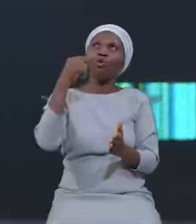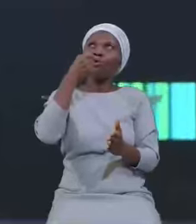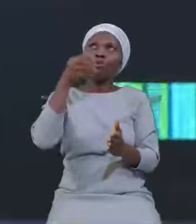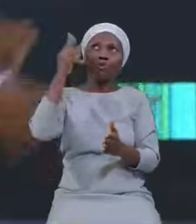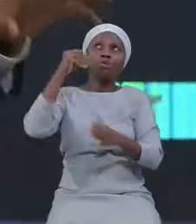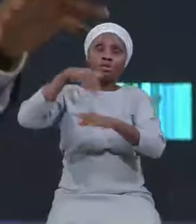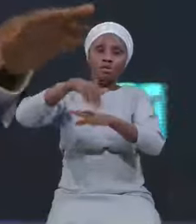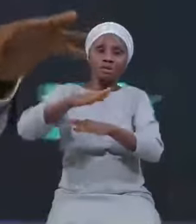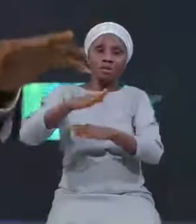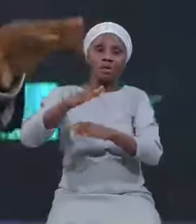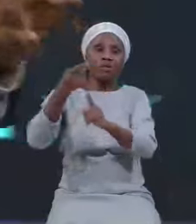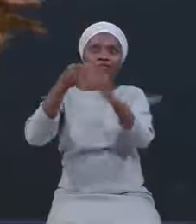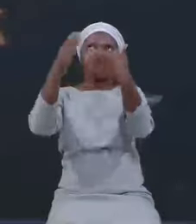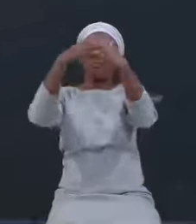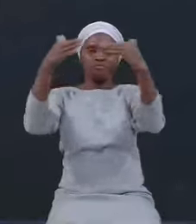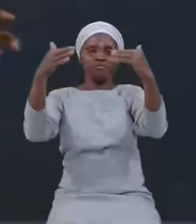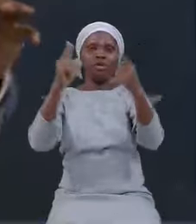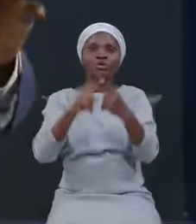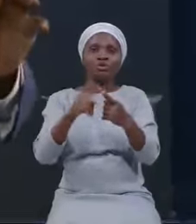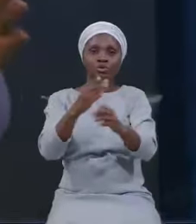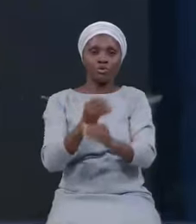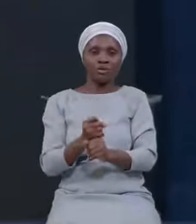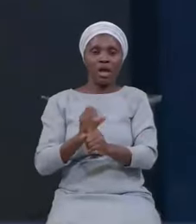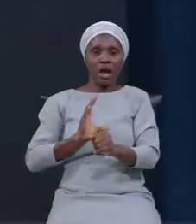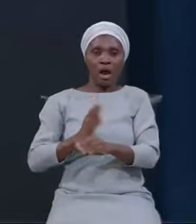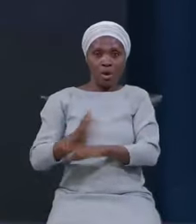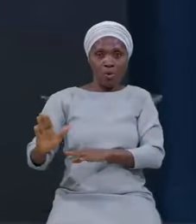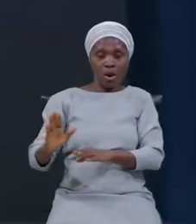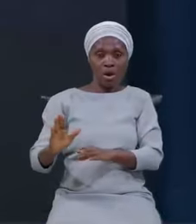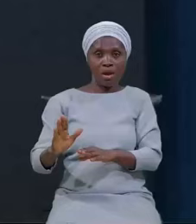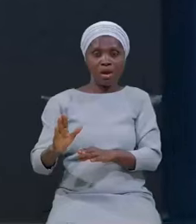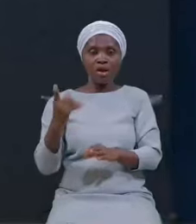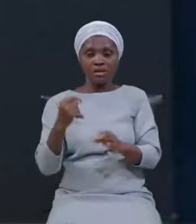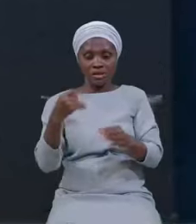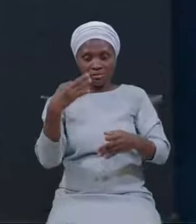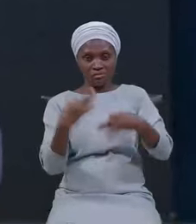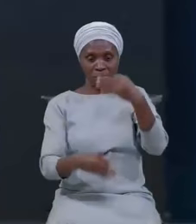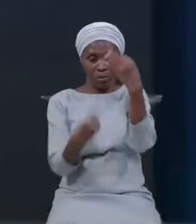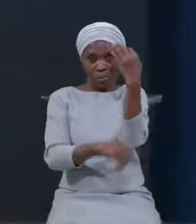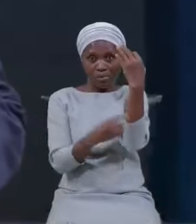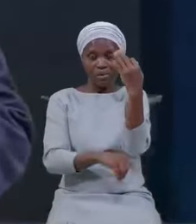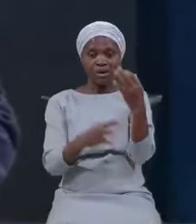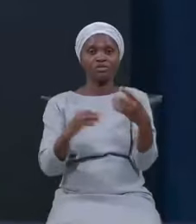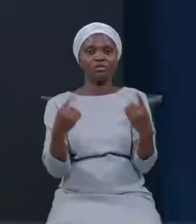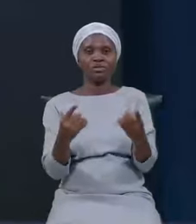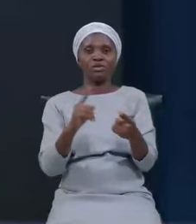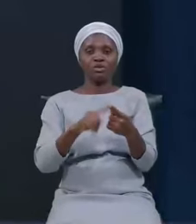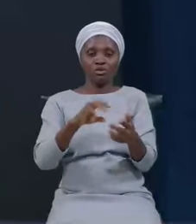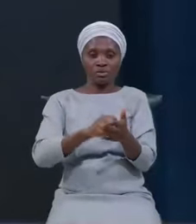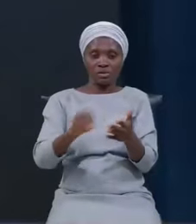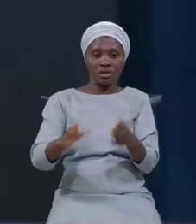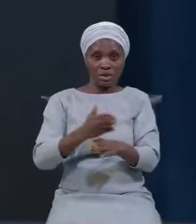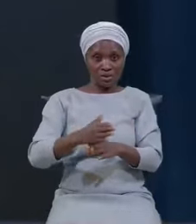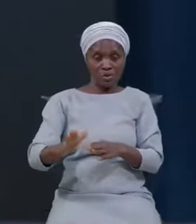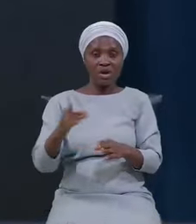pour ôter le châtiment du péché, pour ôter la pollution du